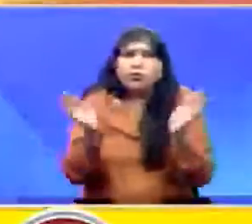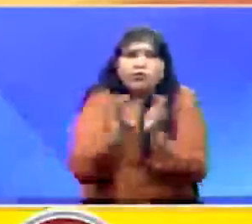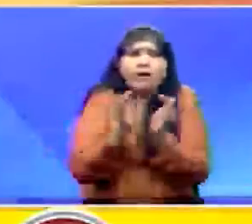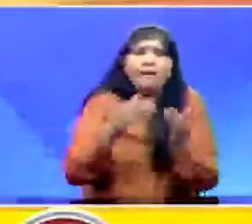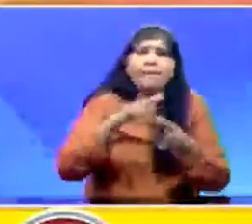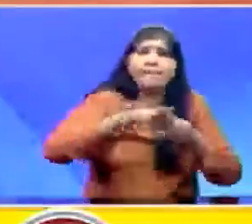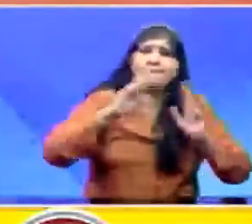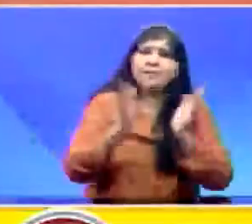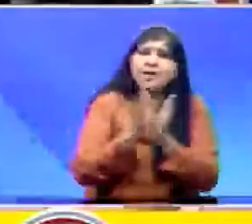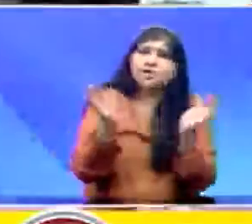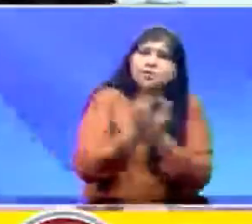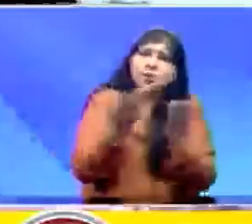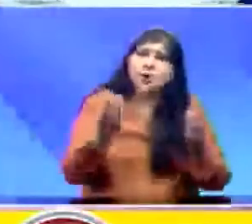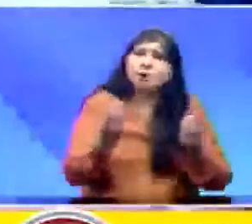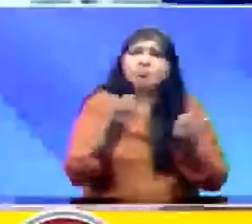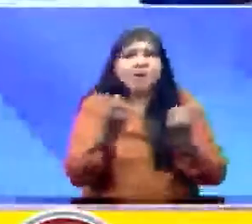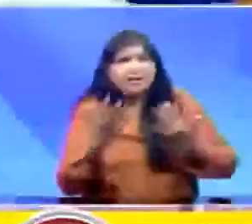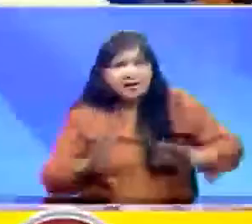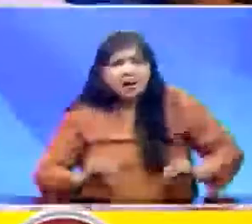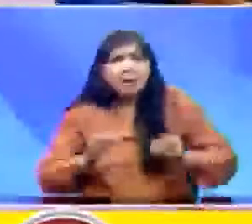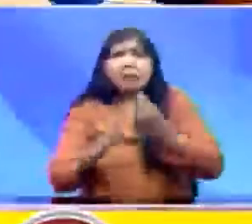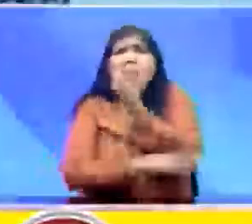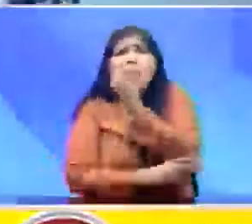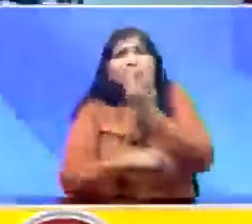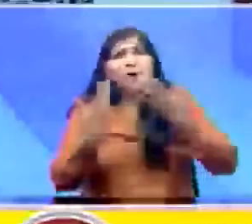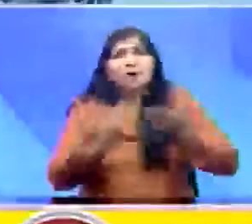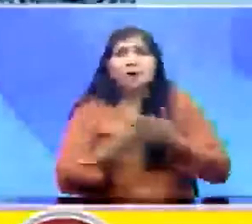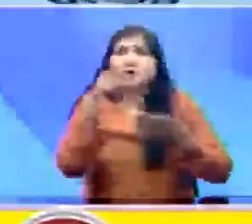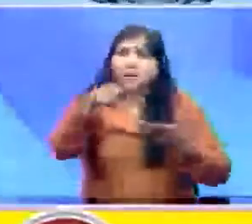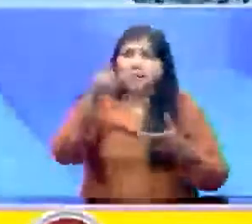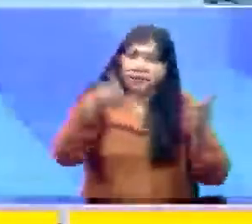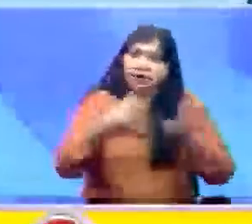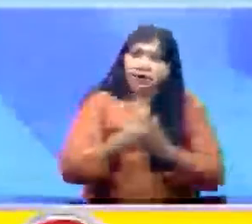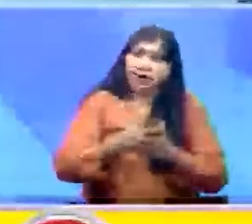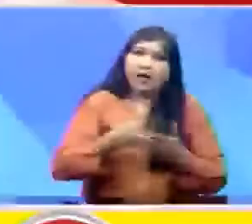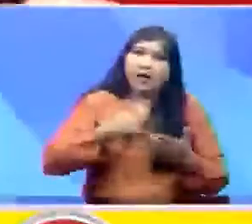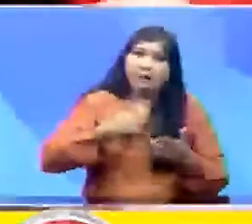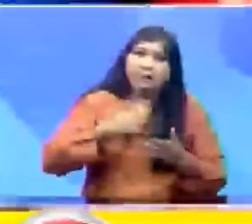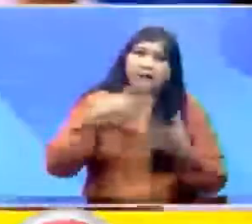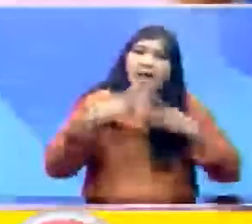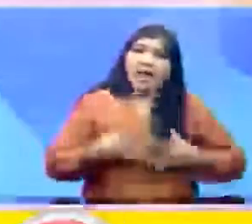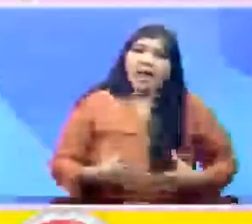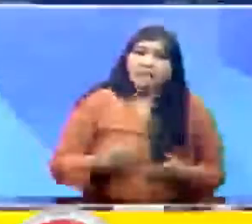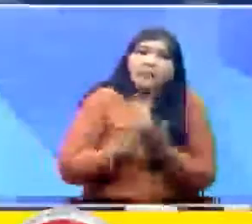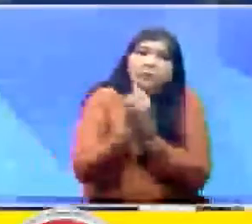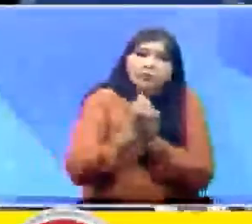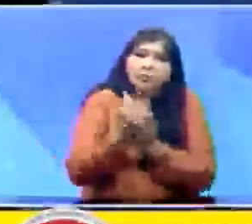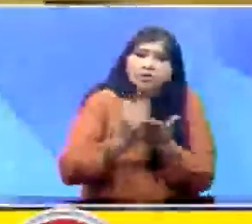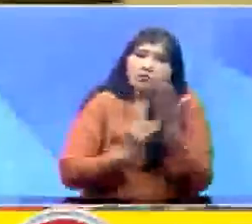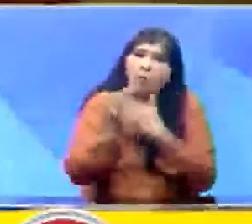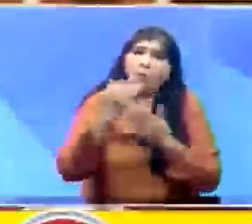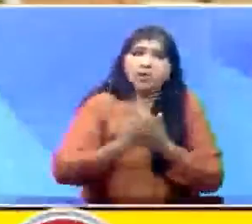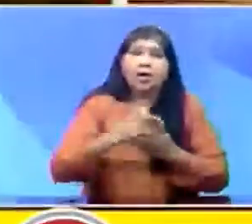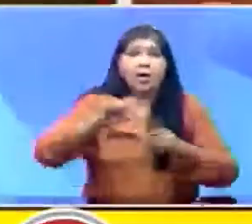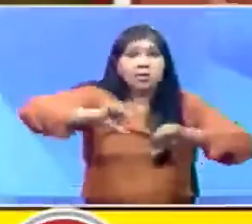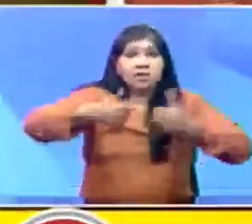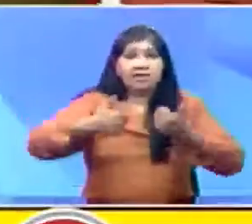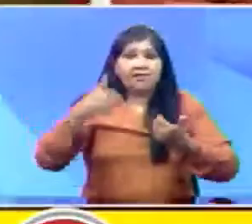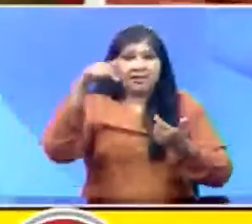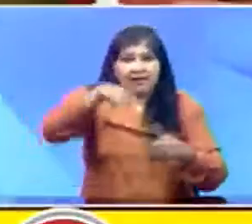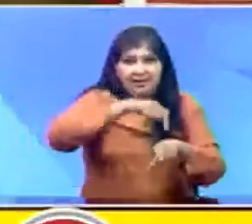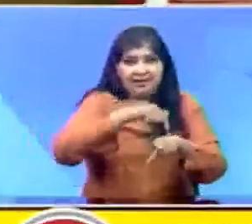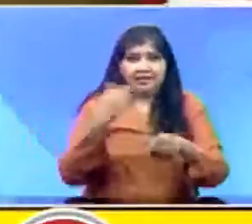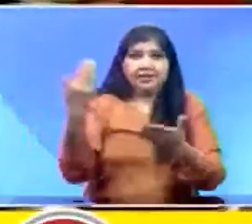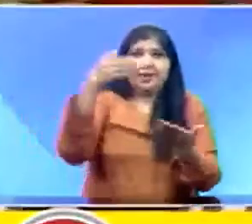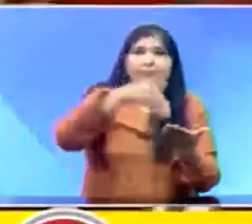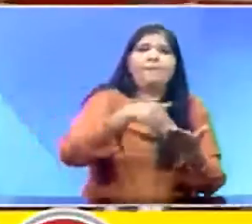हैं इन खिलाडियों ने अपने जीवन में काफी संगर्स किया और सफलता के इस मुकाम